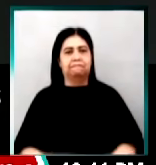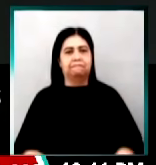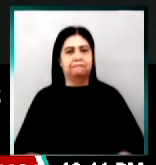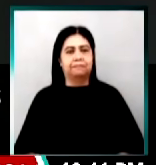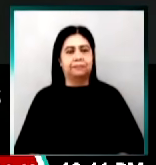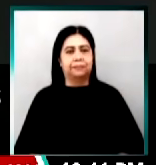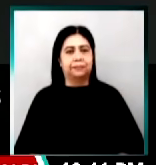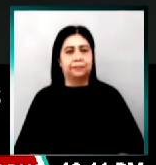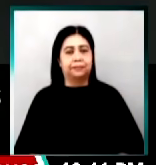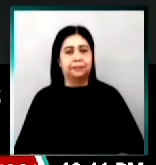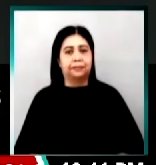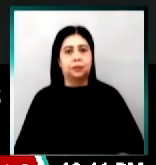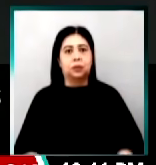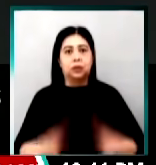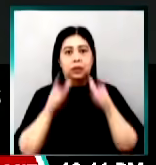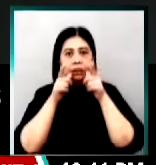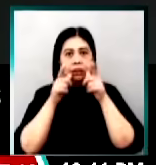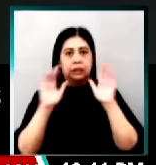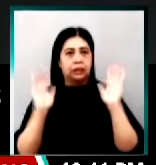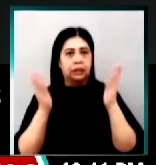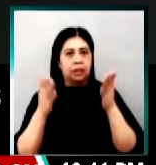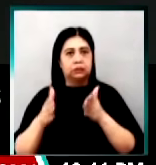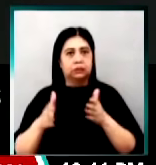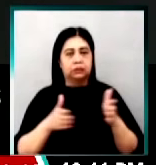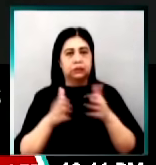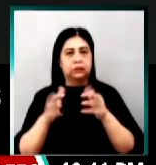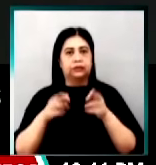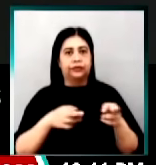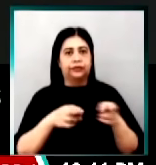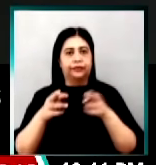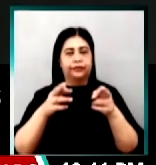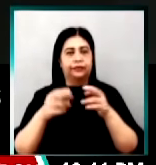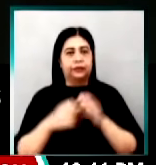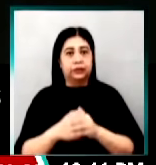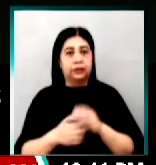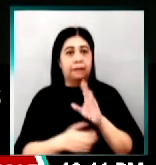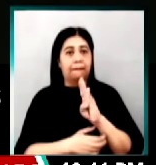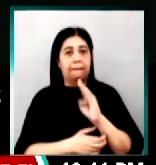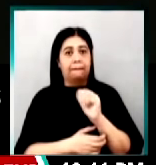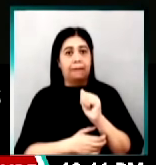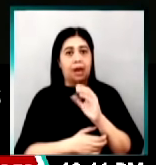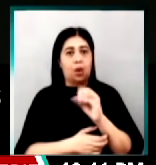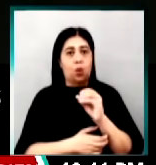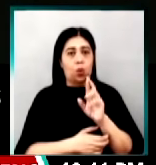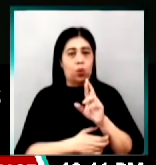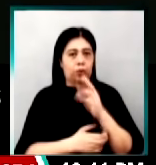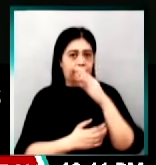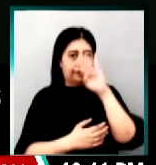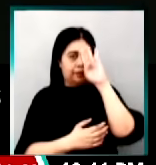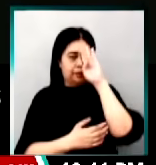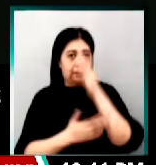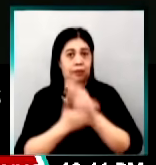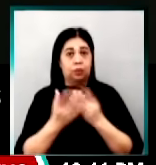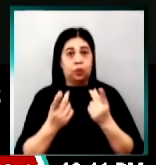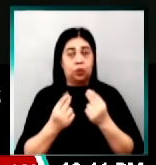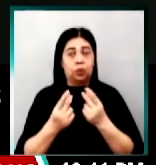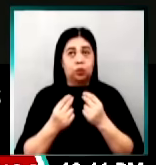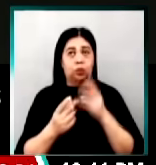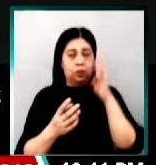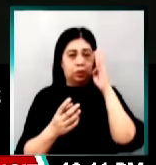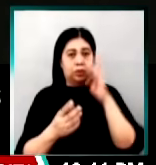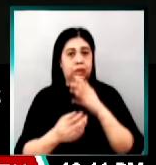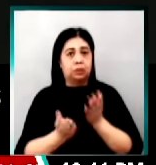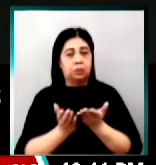Nagmistula namang ilog ang ilang bahagi ng Aguinaldo Avenue sa Bacoor, Cavite. May mga gumawa na nga ng improvised balsa dahil